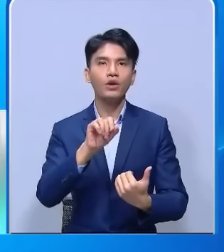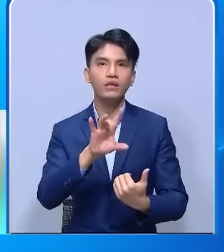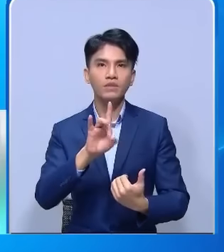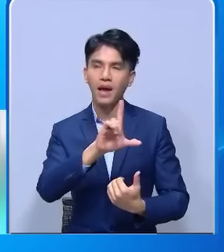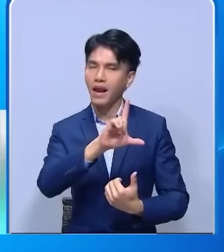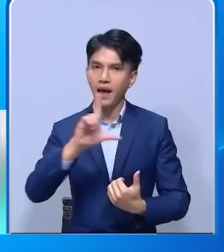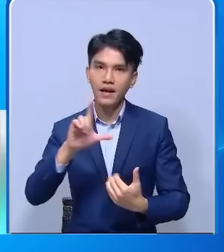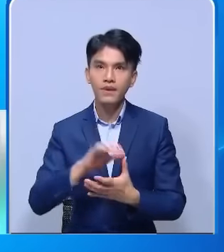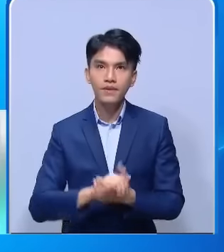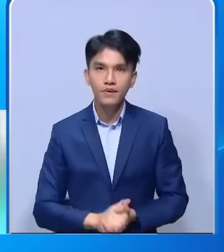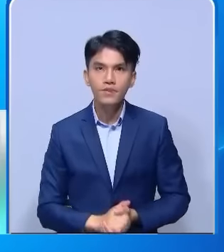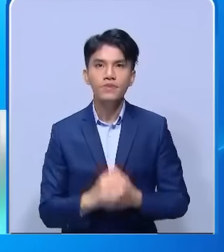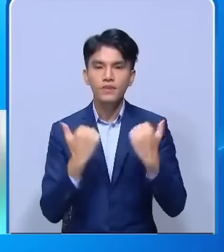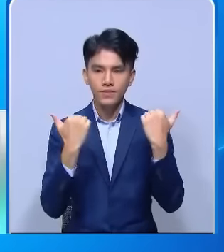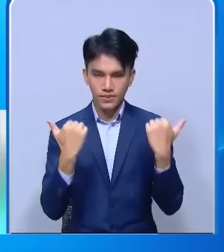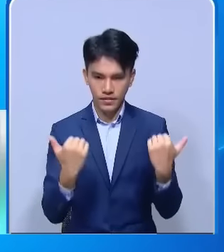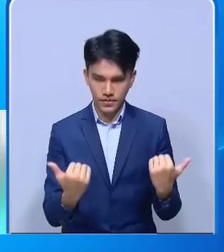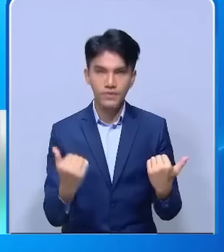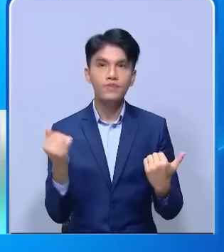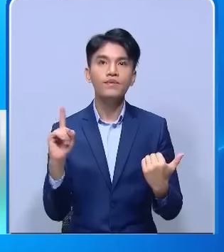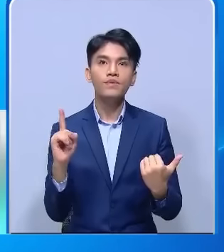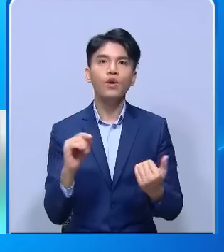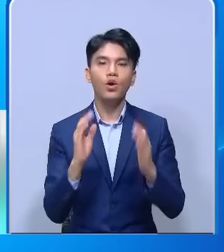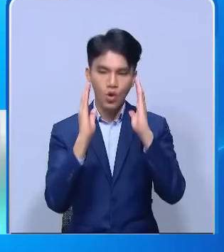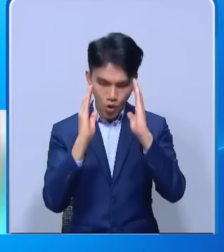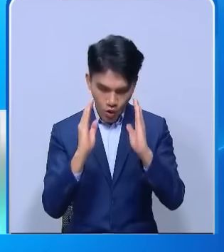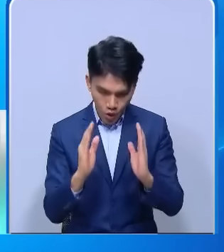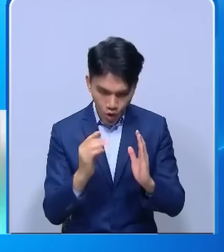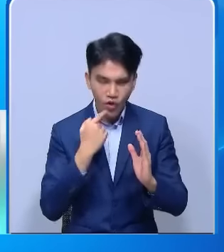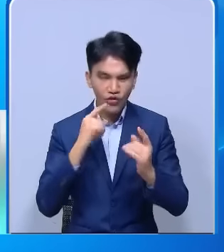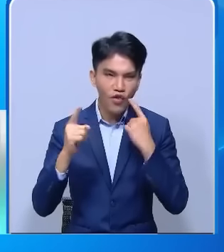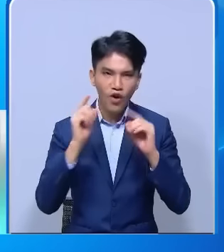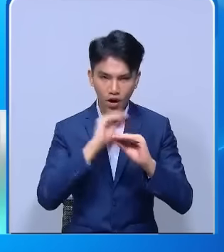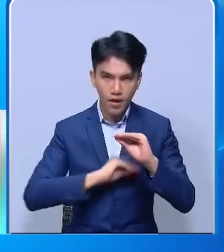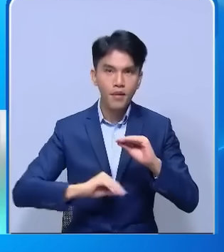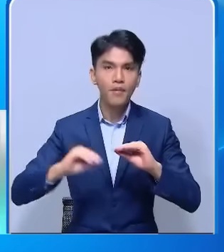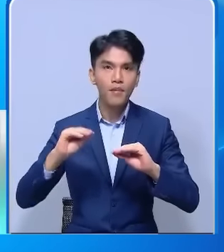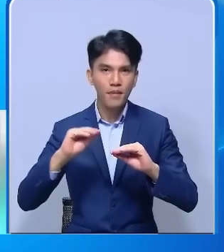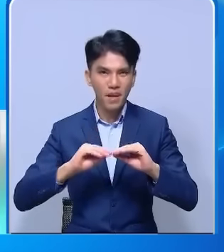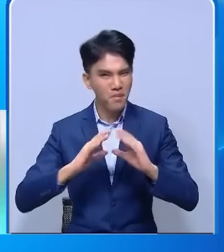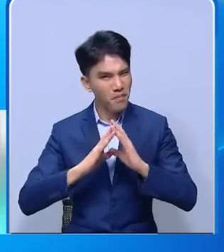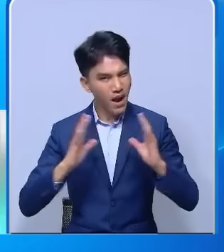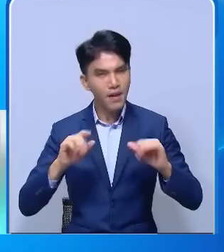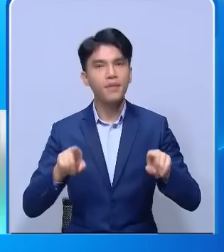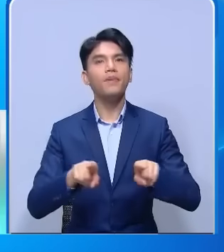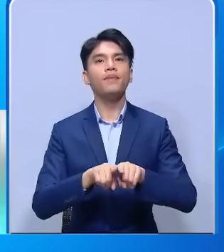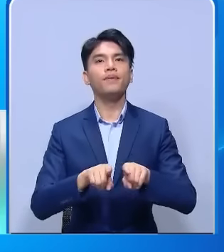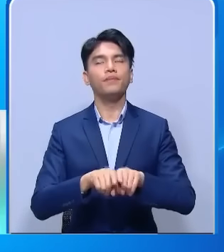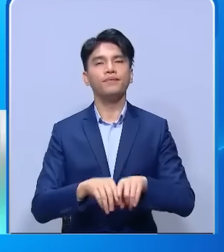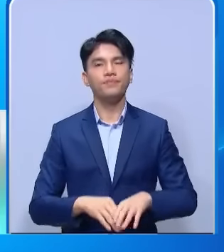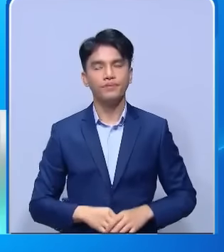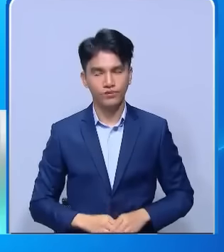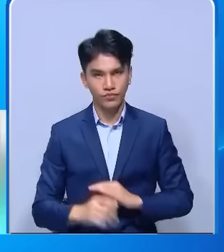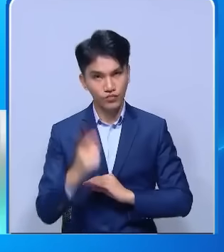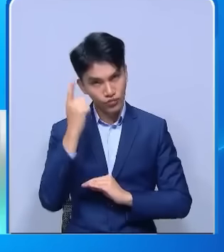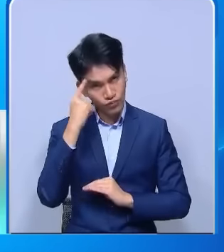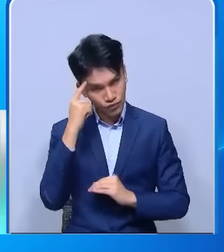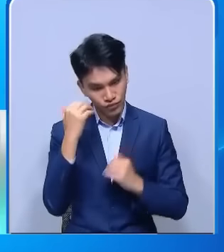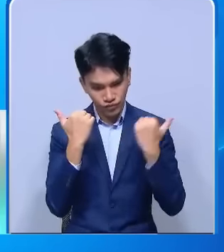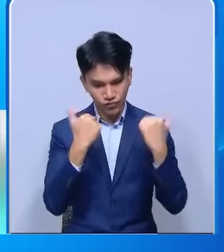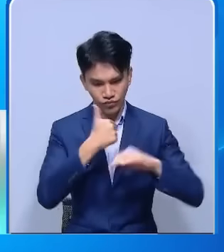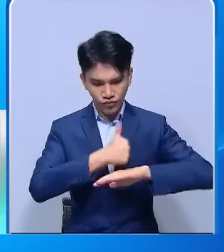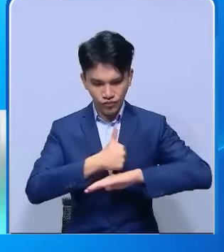บาทค่ะและในวันนี้ก็น่าจะทำให้ยอดผู้เสียหายเพิ่มไปอีกหลายร้อยคนค่ะซึ่งหลังจากผู้เสียหายนะคะทราบว่าบอสนะคะ